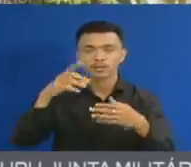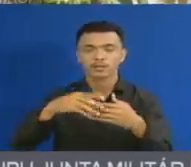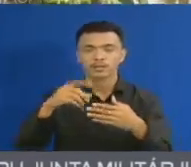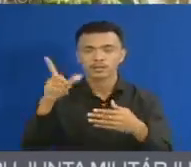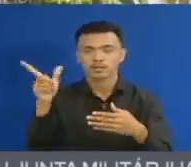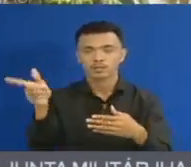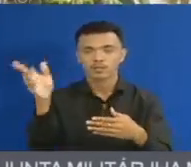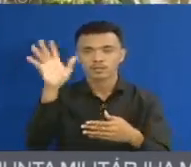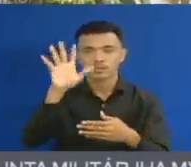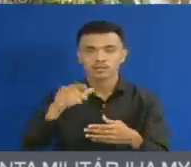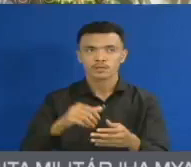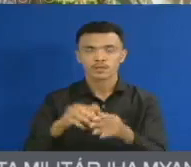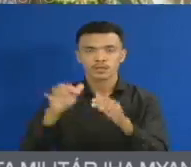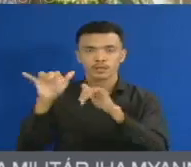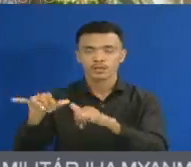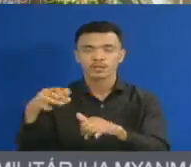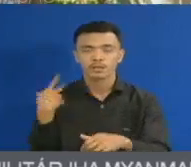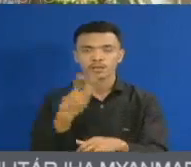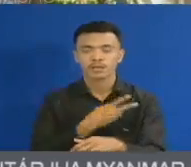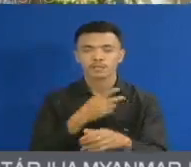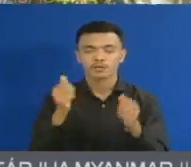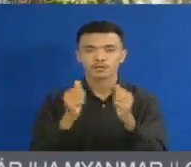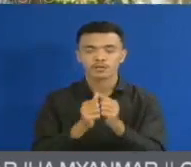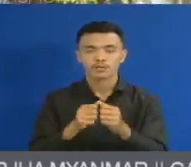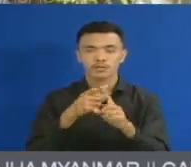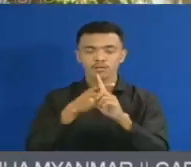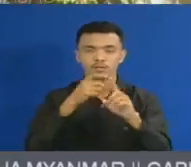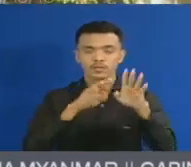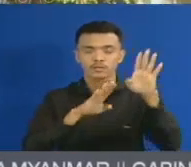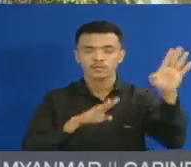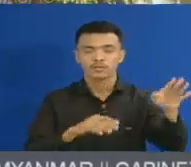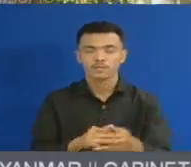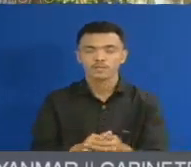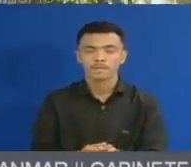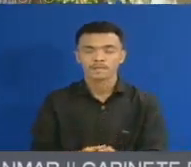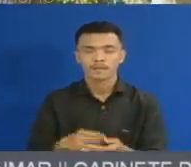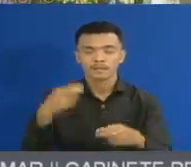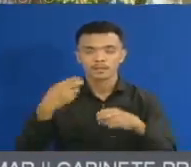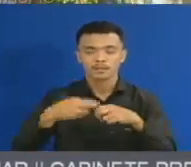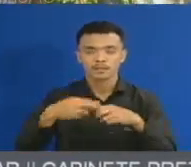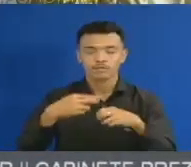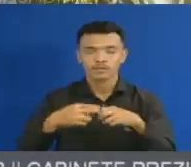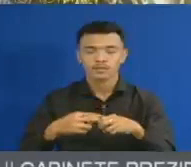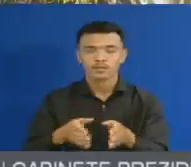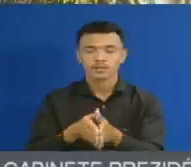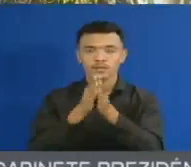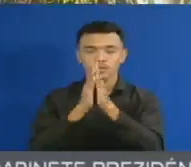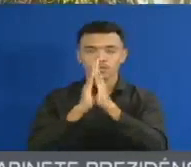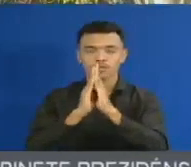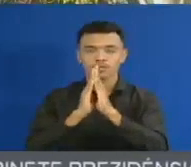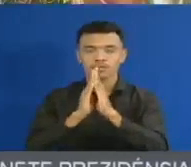helaho, kami sifoho, antau. Kami tinggi $25 tinggi dia. Nabe kami terus tebes, ni dunia kami husuba